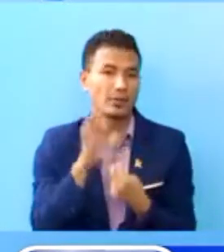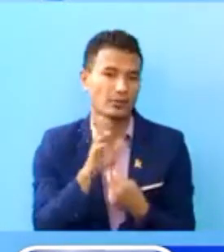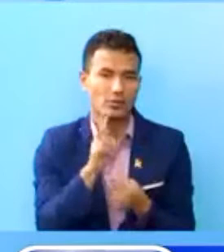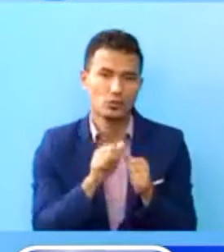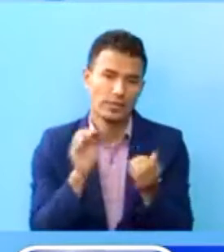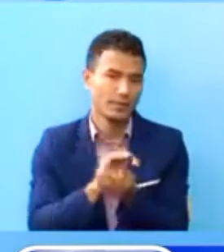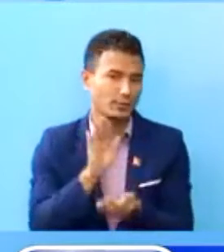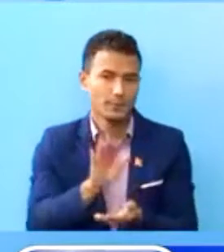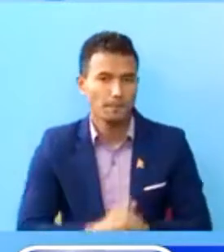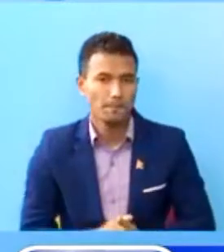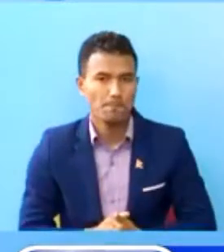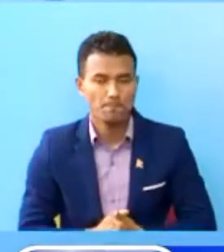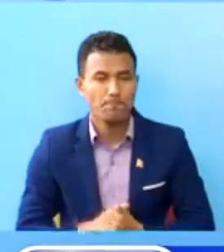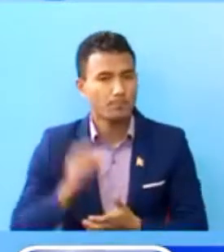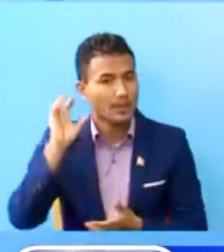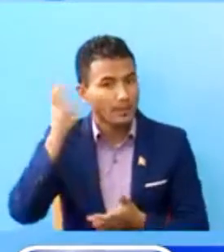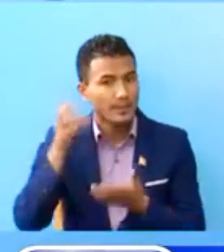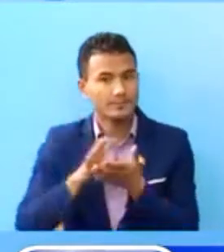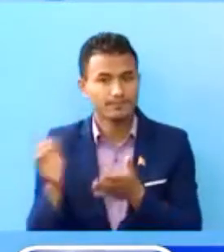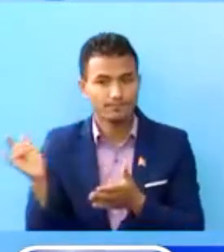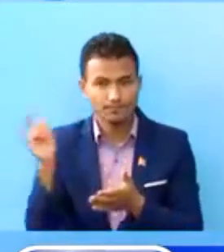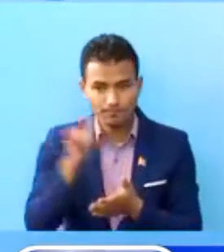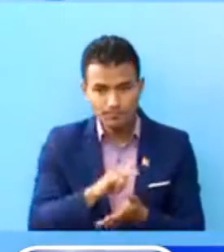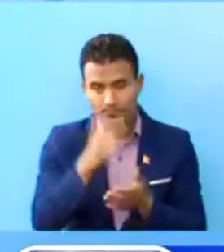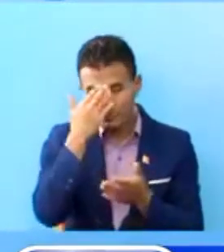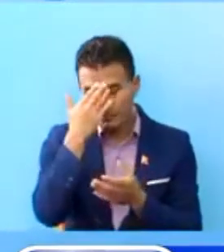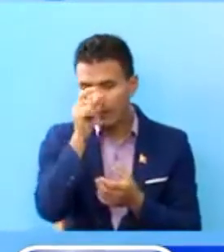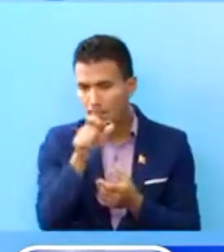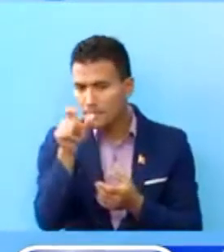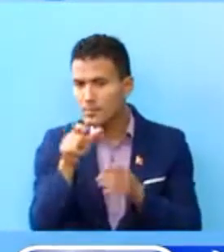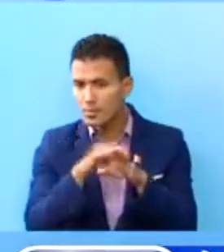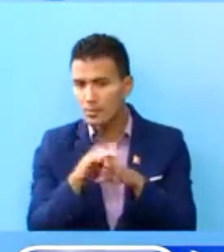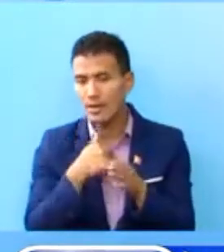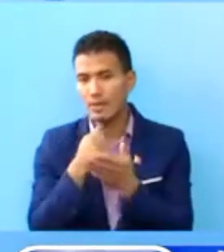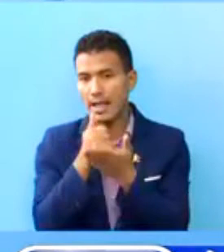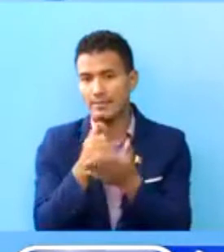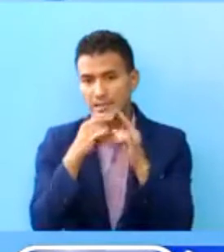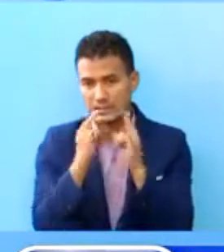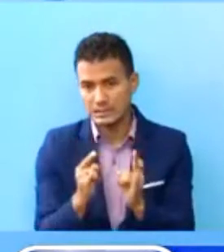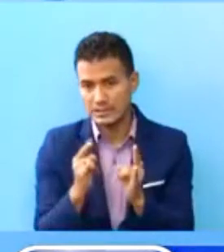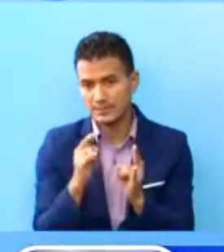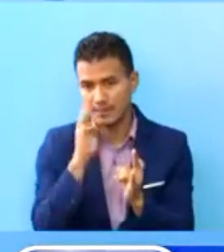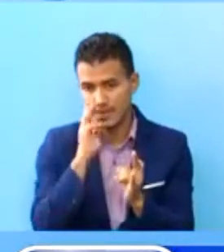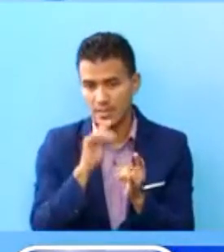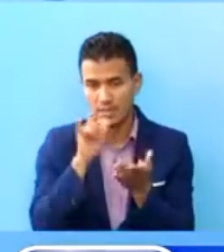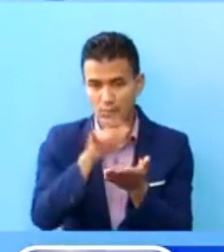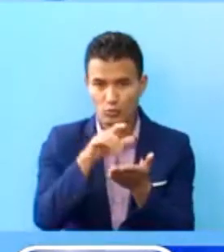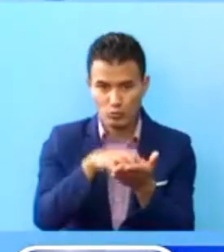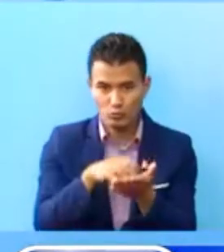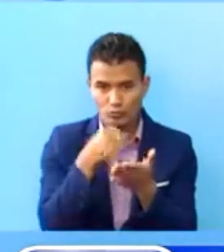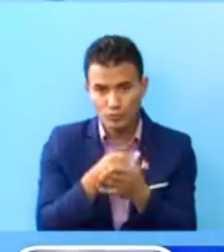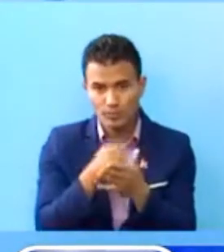त्यसरी राखेका छौँ। यसरी विदेशबाट आउँदा सङ्क्रमण भएका कोही व्यक्तिहरू त हाम्रो हेल्थ डेस्कले एयरपोर्टमा आइसकेपछि